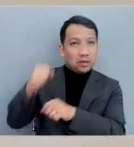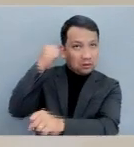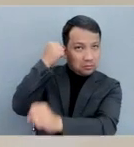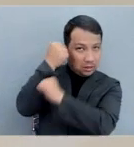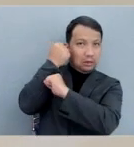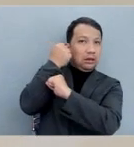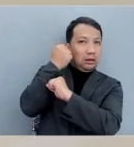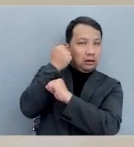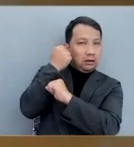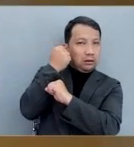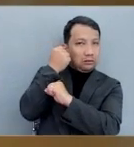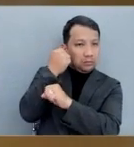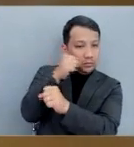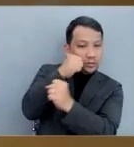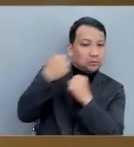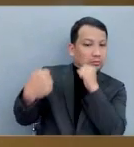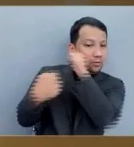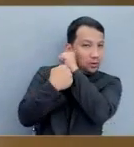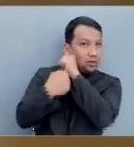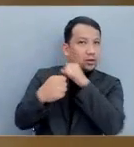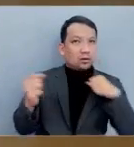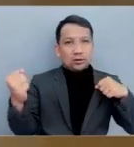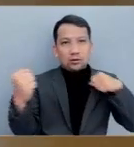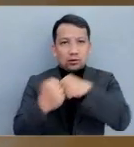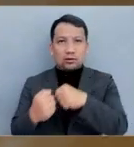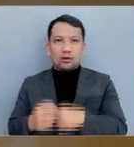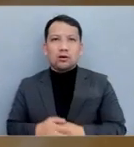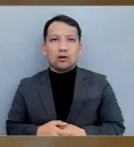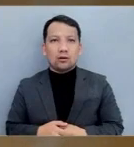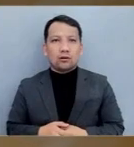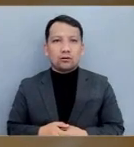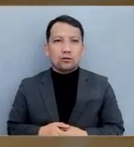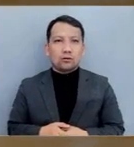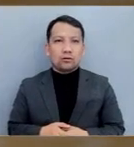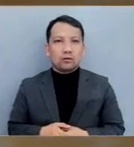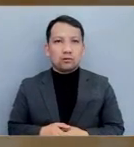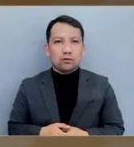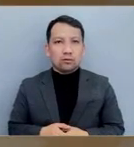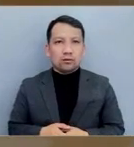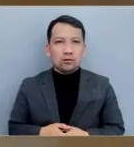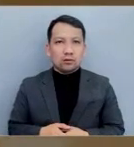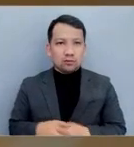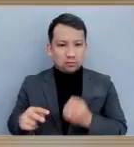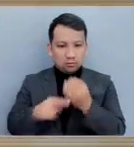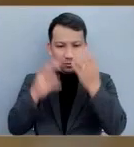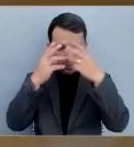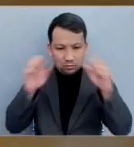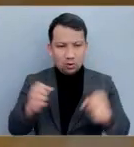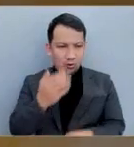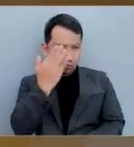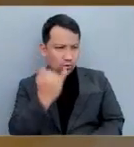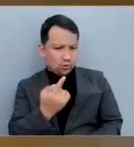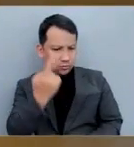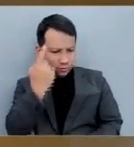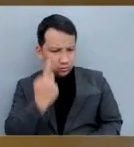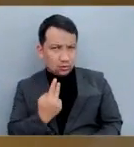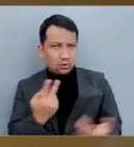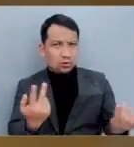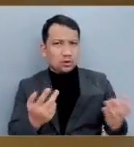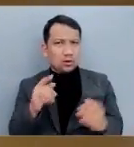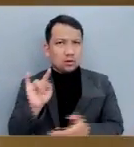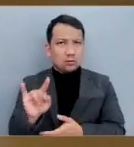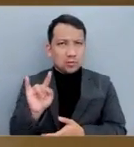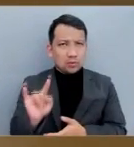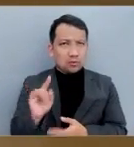at siya ang nabalikan. Question ko lang yan doon, ma'am. Yung Vice Mayor, bakit manununtok? As a media practitioner, as a